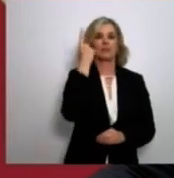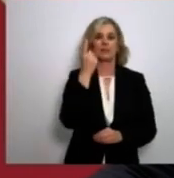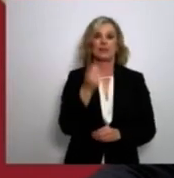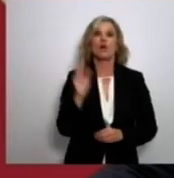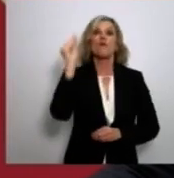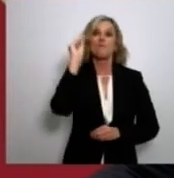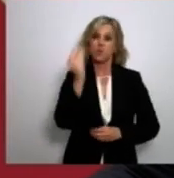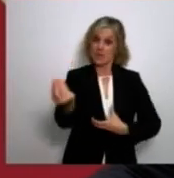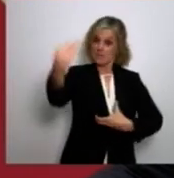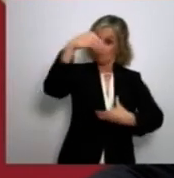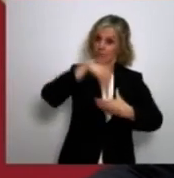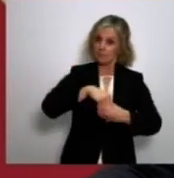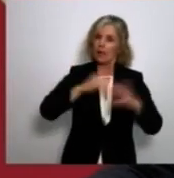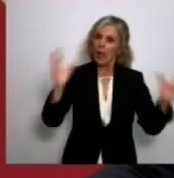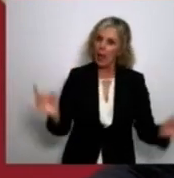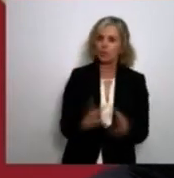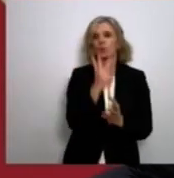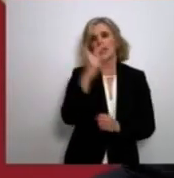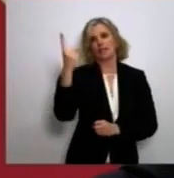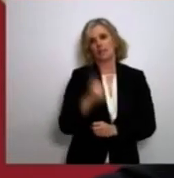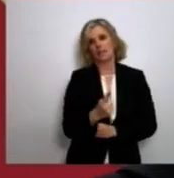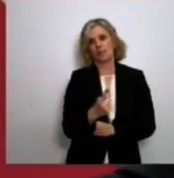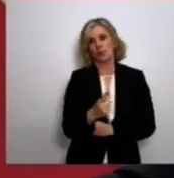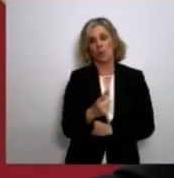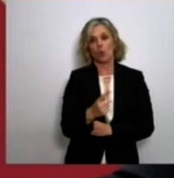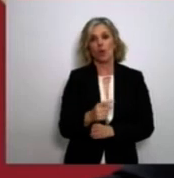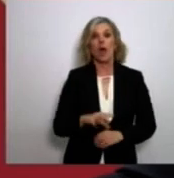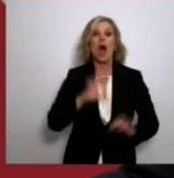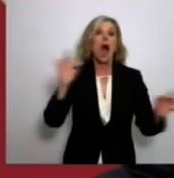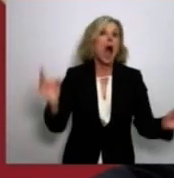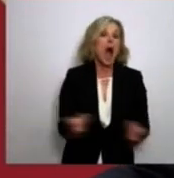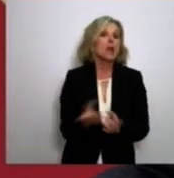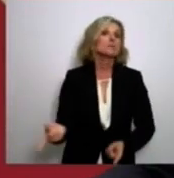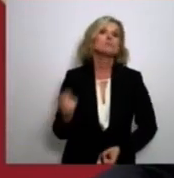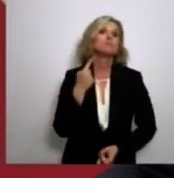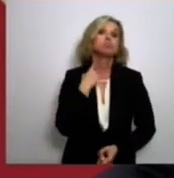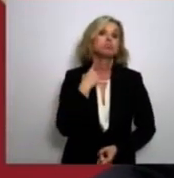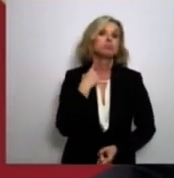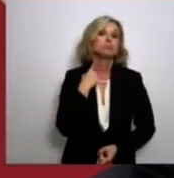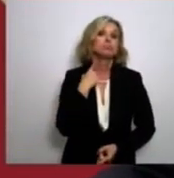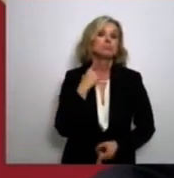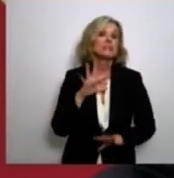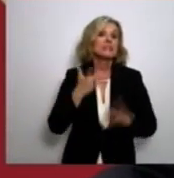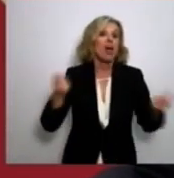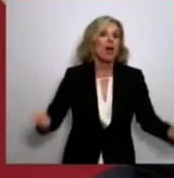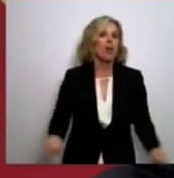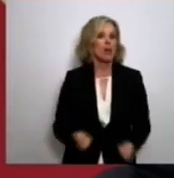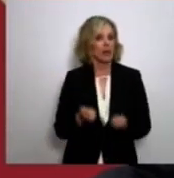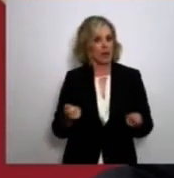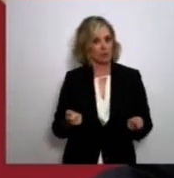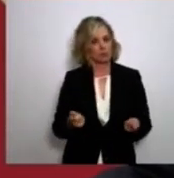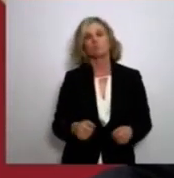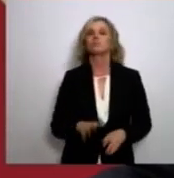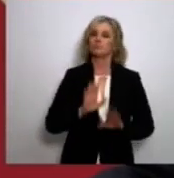στη Βουλή με το ελάχιστο. Θα μου πείτε τι θα γίνει αν δεν το καταφέρετε. Πολλοί δεν μας γνωρίζουν. Στο χέρι σας